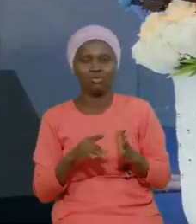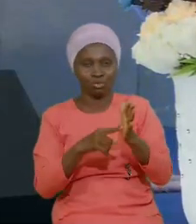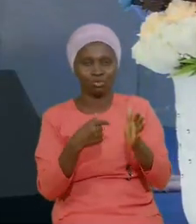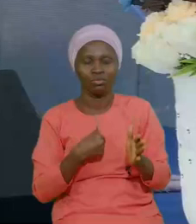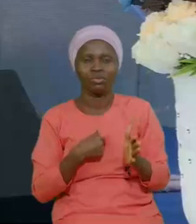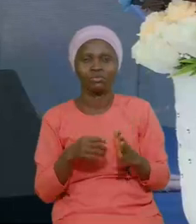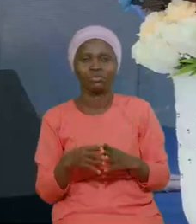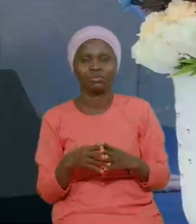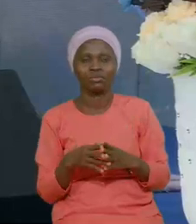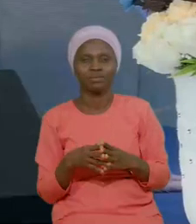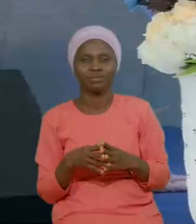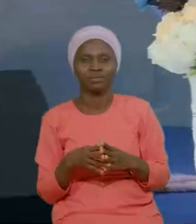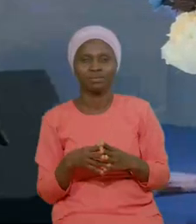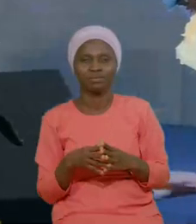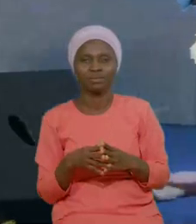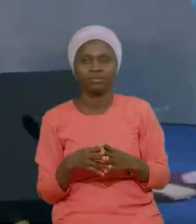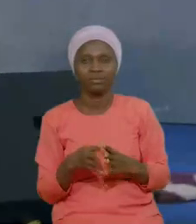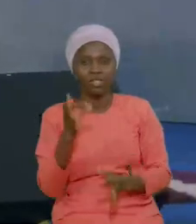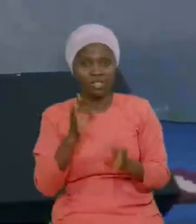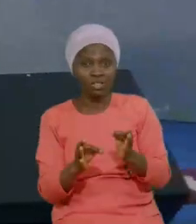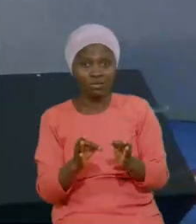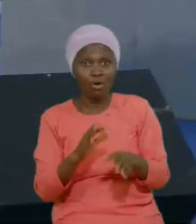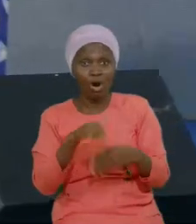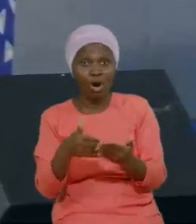Et quelqu'un me dit, montre-moi 5 de tes meilleurs amis.